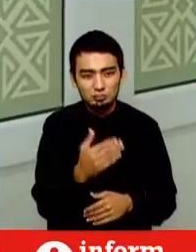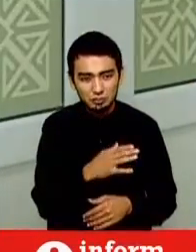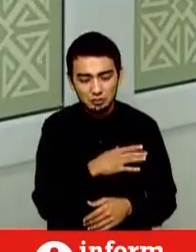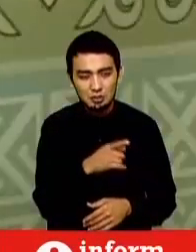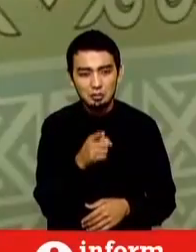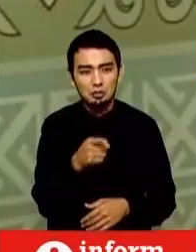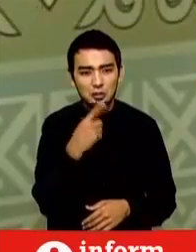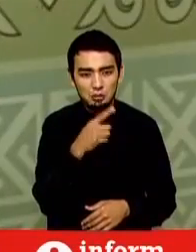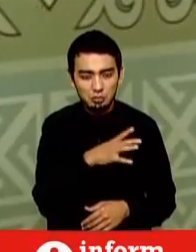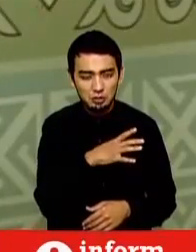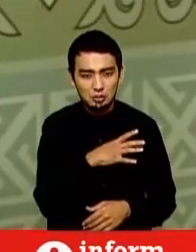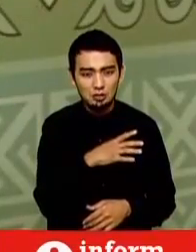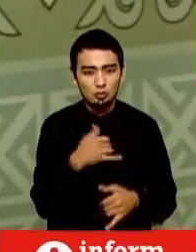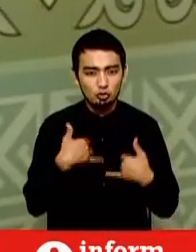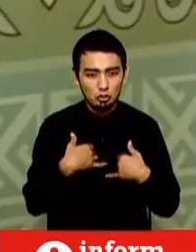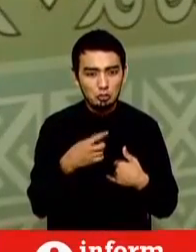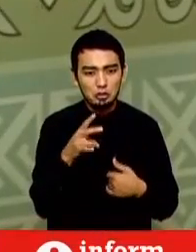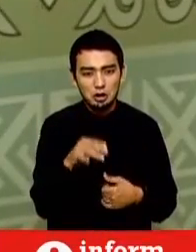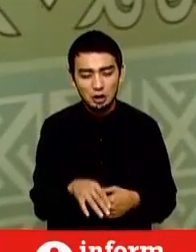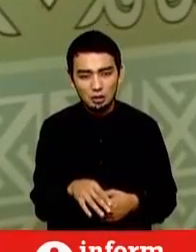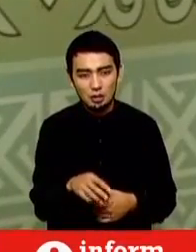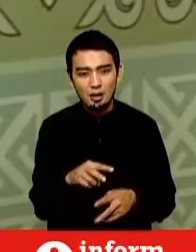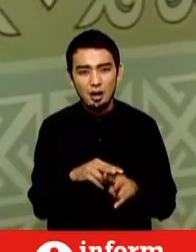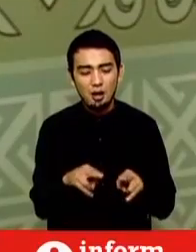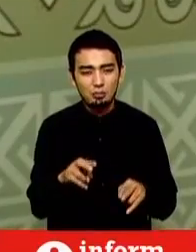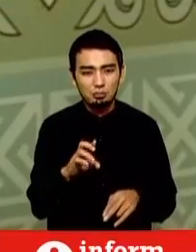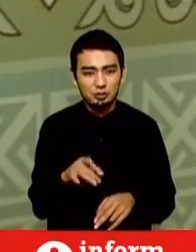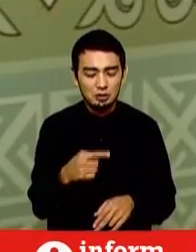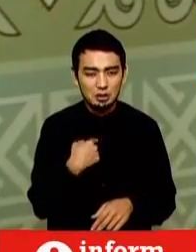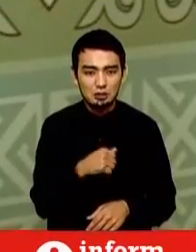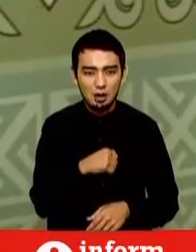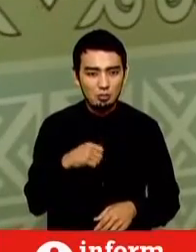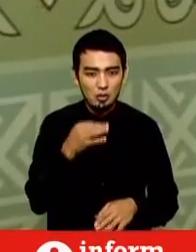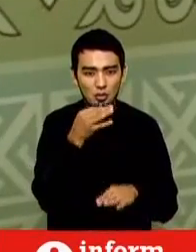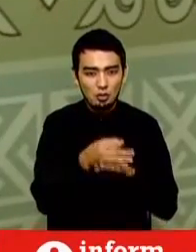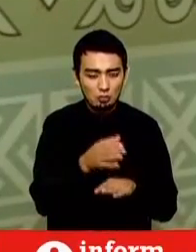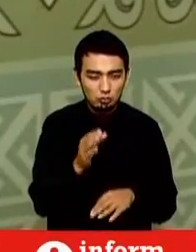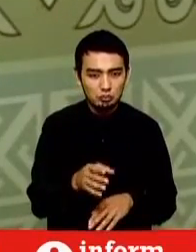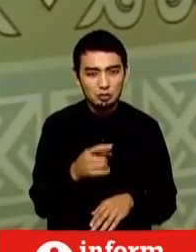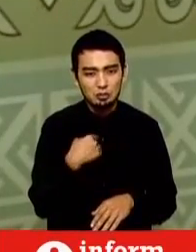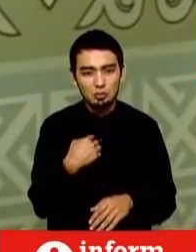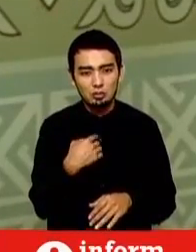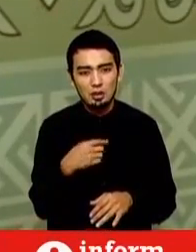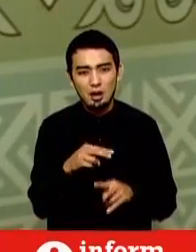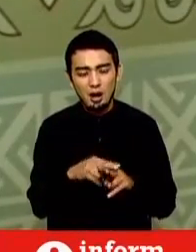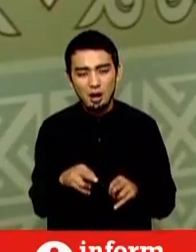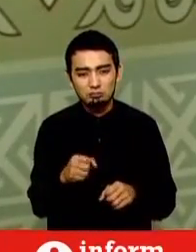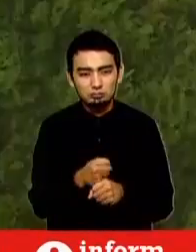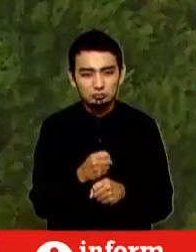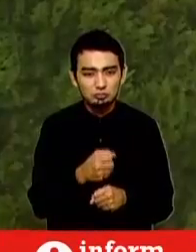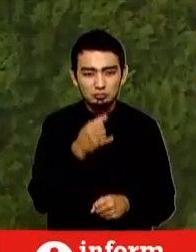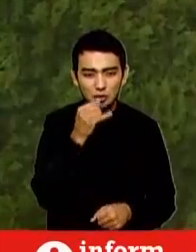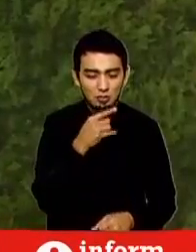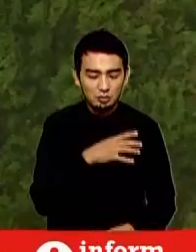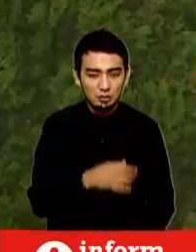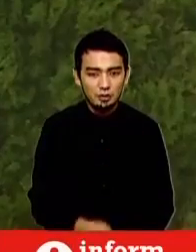Ол айтқан сынып жетекшіге, жоқ, ондай болса өзім ақ айтам, маған менде ондай, пока ондай жағдай жоқ деп айтқан.